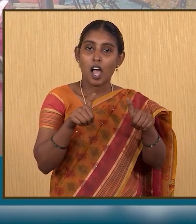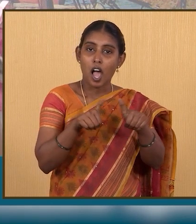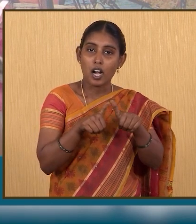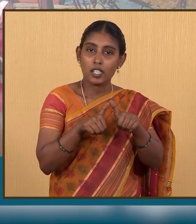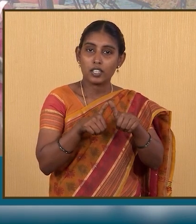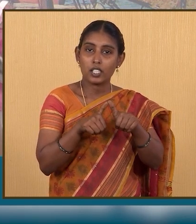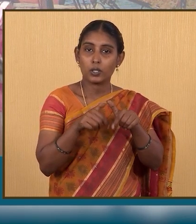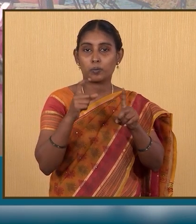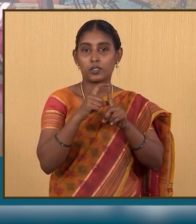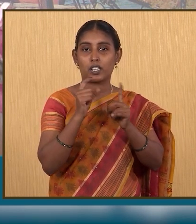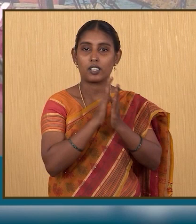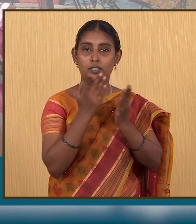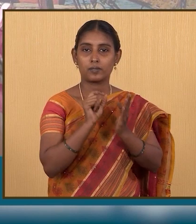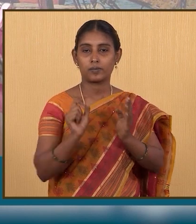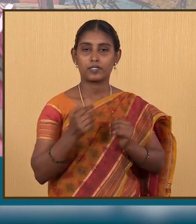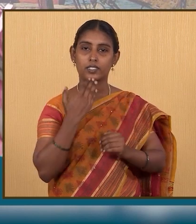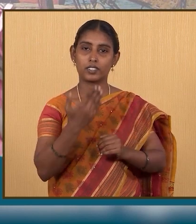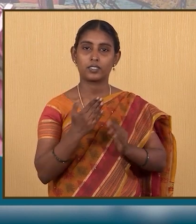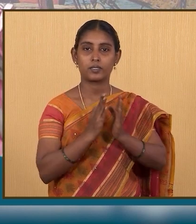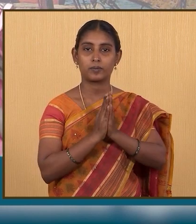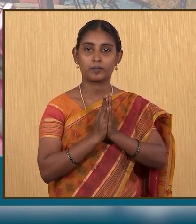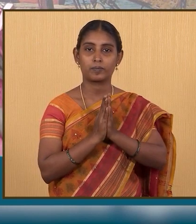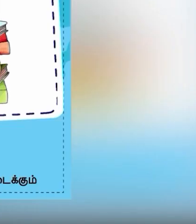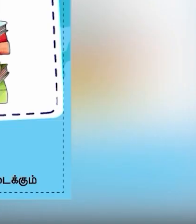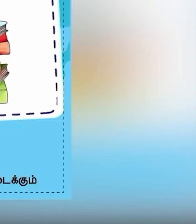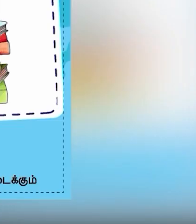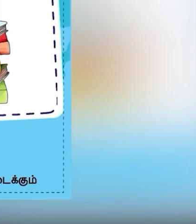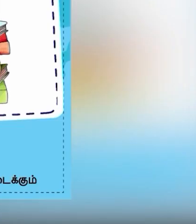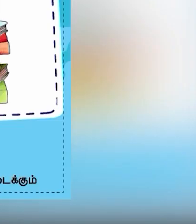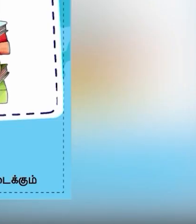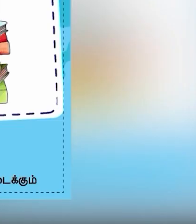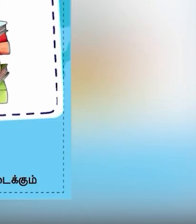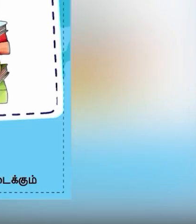எது? ஆனந்தரங்கம் நாட்குறிப்புகள். நன்றி, வணக்கம்.